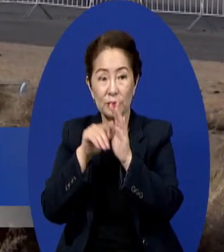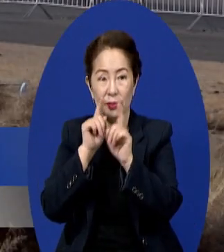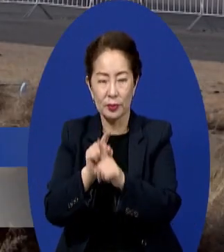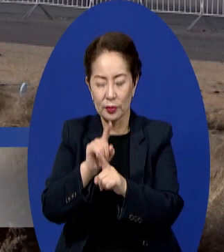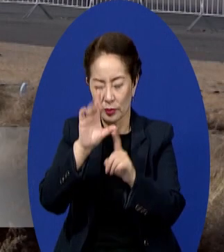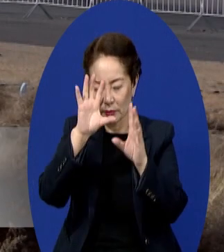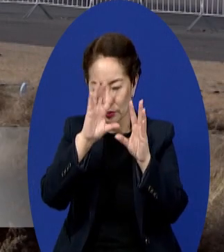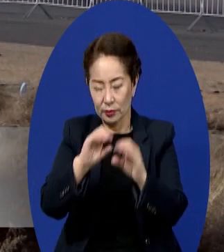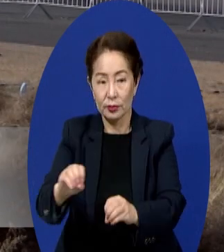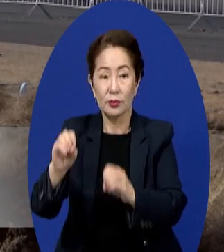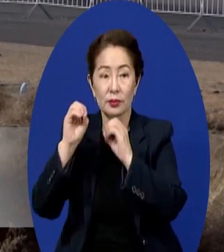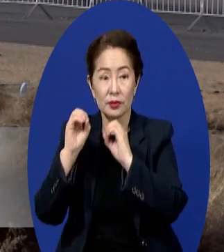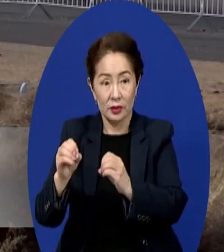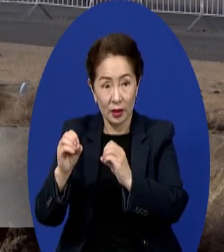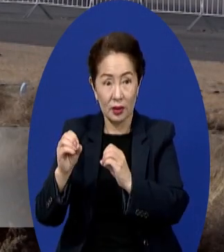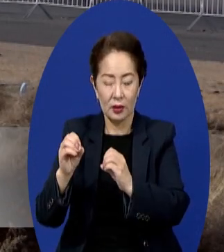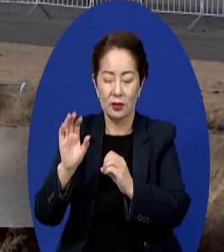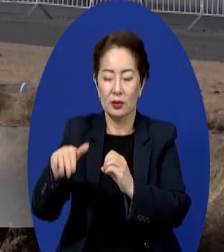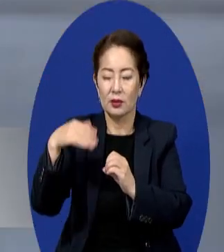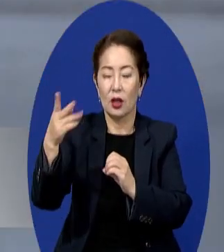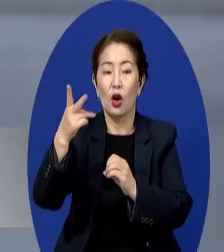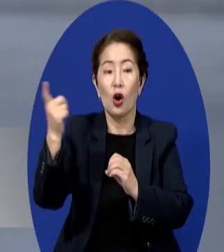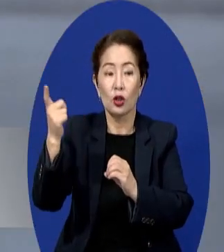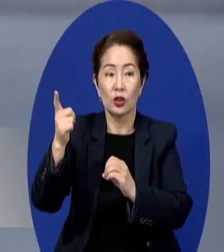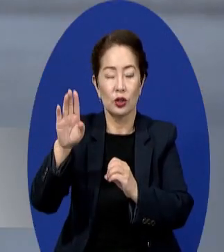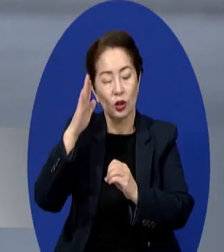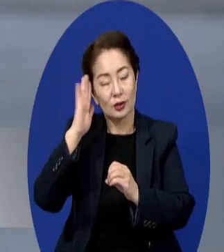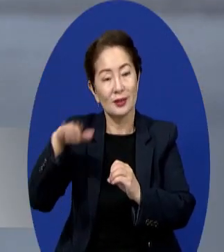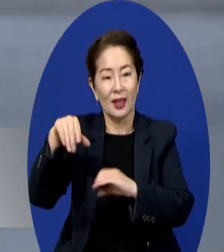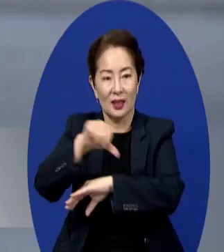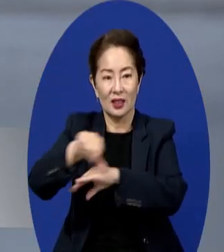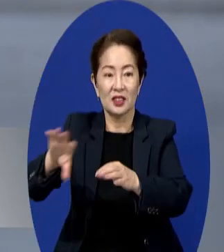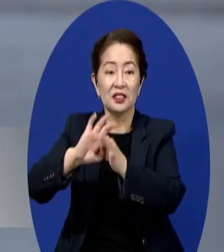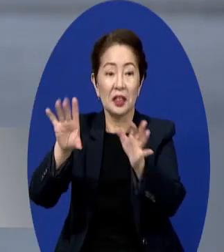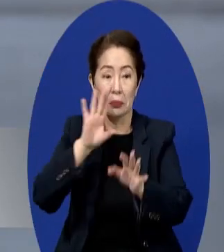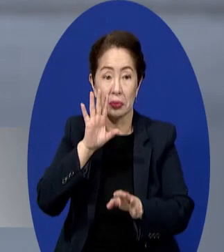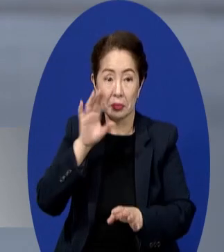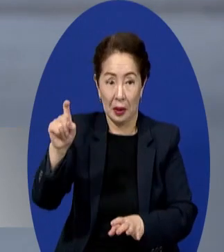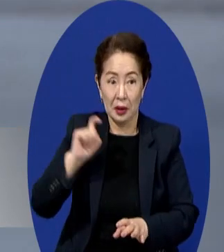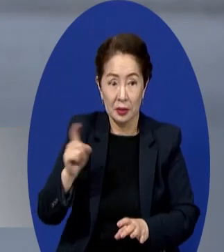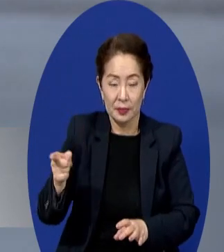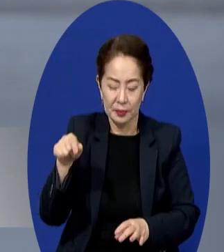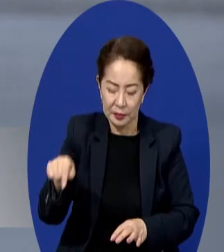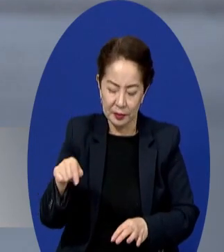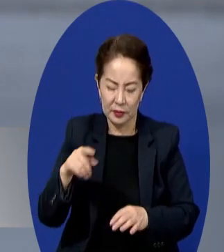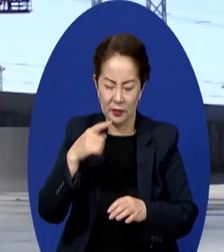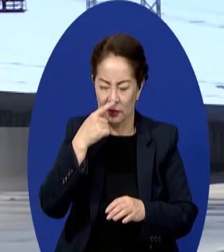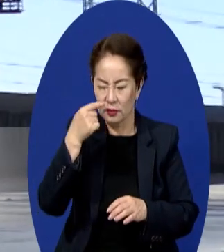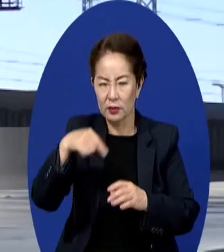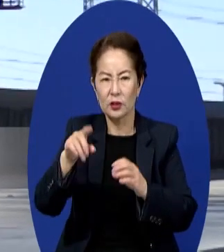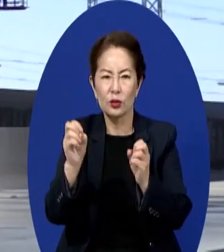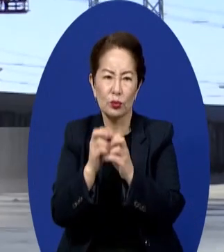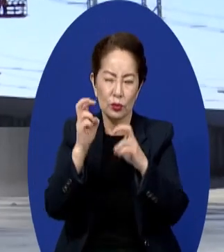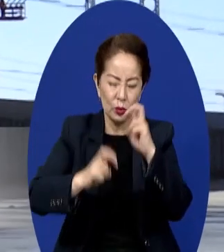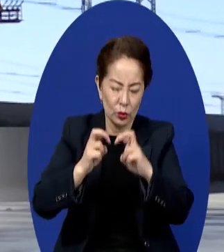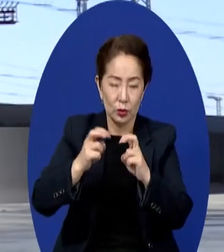тэг гэж бүртгэгдснээс хойш 21 хоногийн дараа хилийн бомбтыг нээнэ. Бүгд найрамдлаар улсад үйлдвэрлэдэг олон бүтээгдэхүүн дэлхийд дахин хомсдож